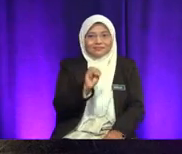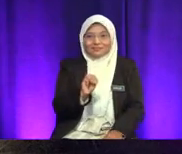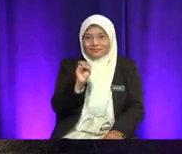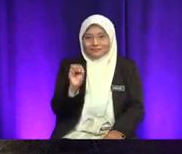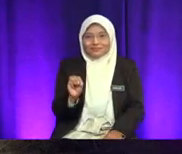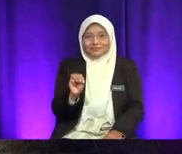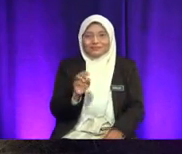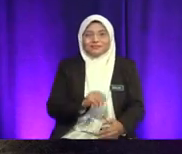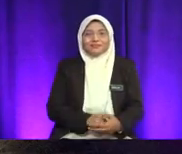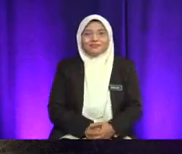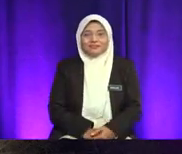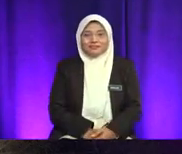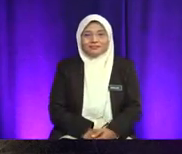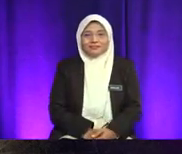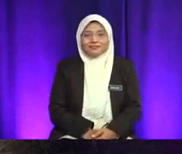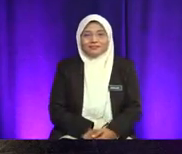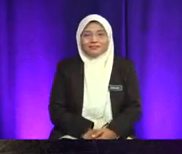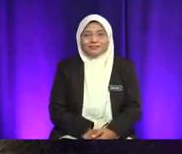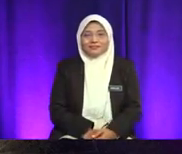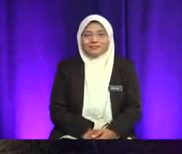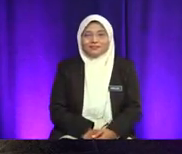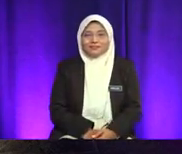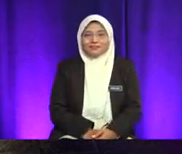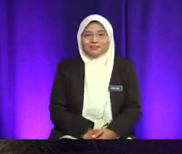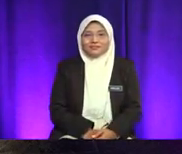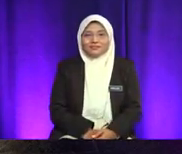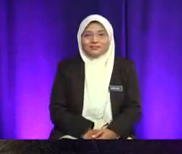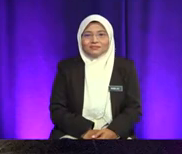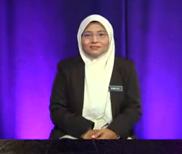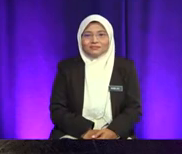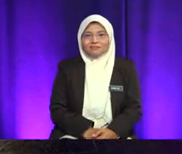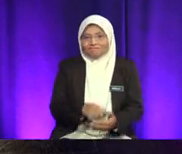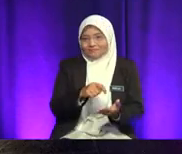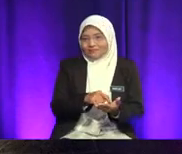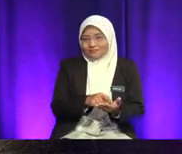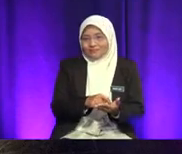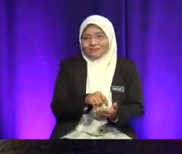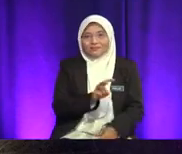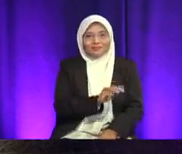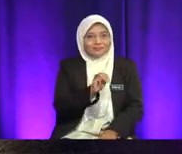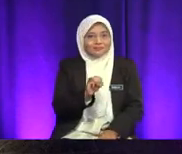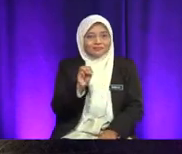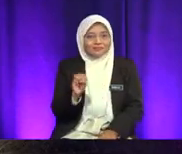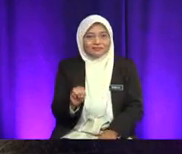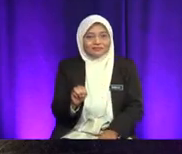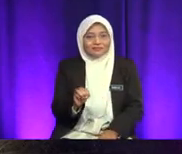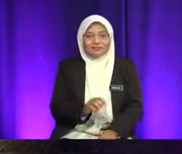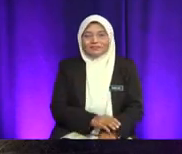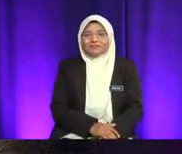assadiah oke baiklah bersama dengan kita